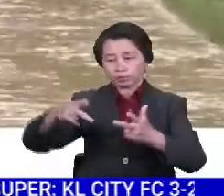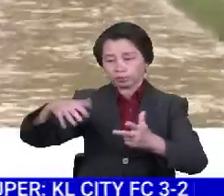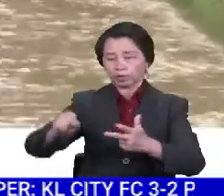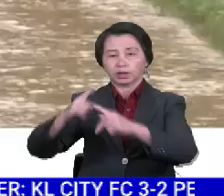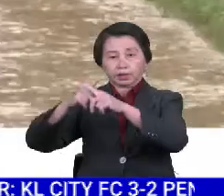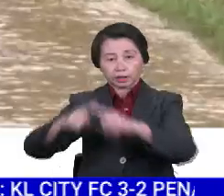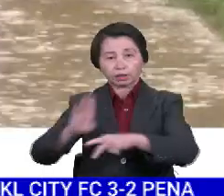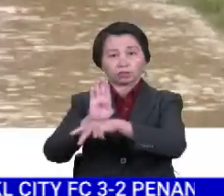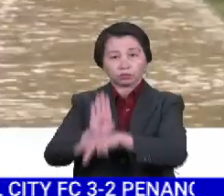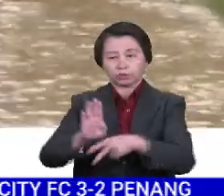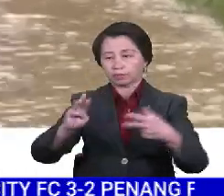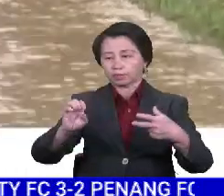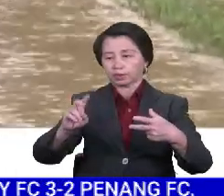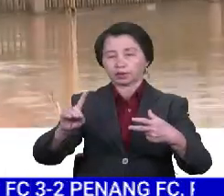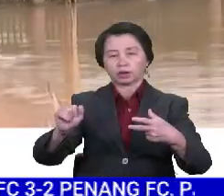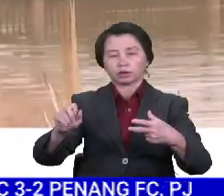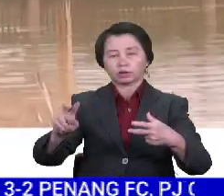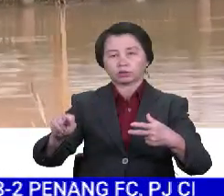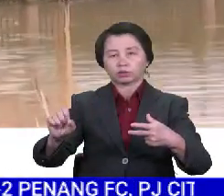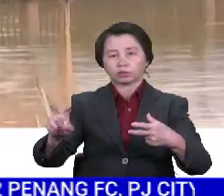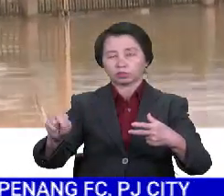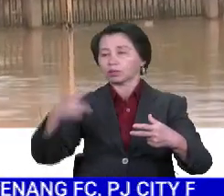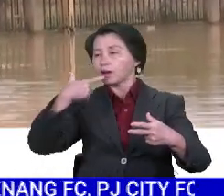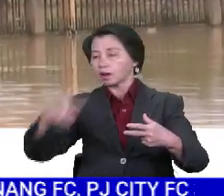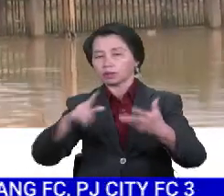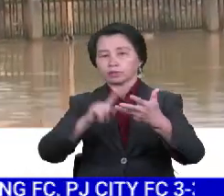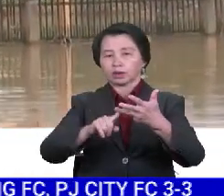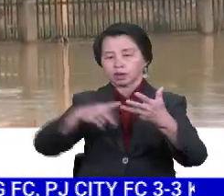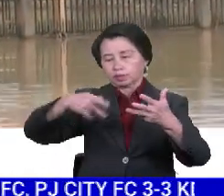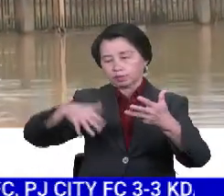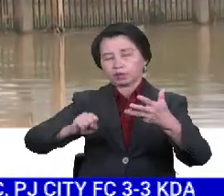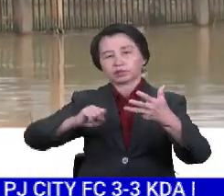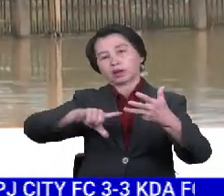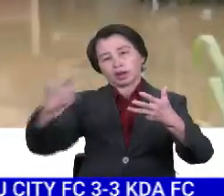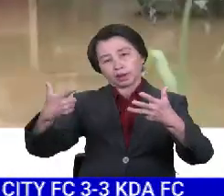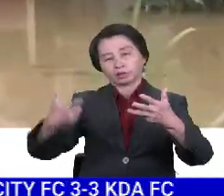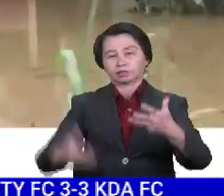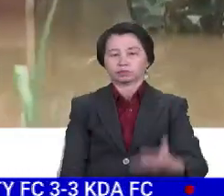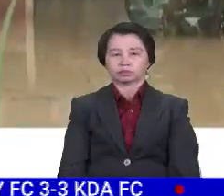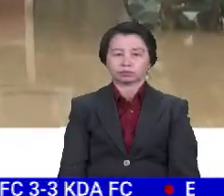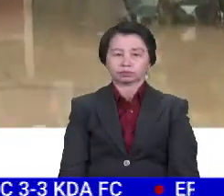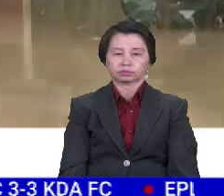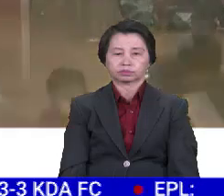Dewan Kebudayaan Mandalom Lama, diikuti PPS yang lain.